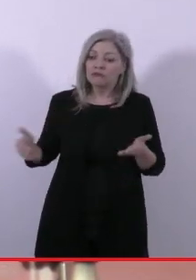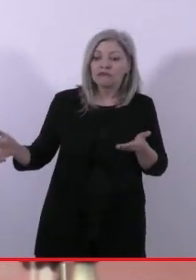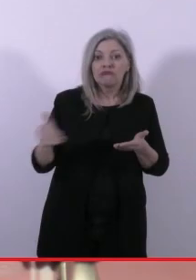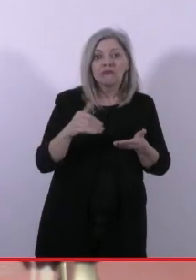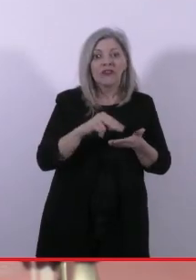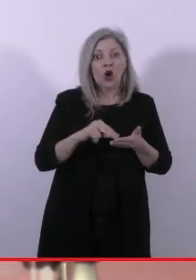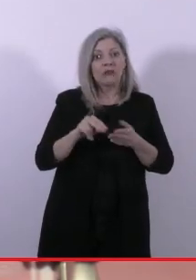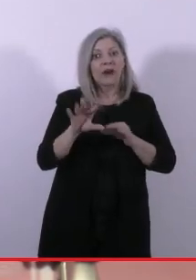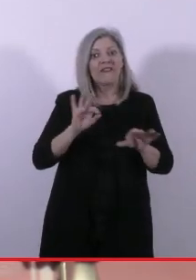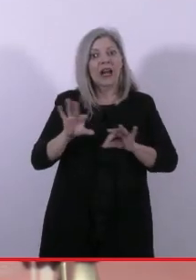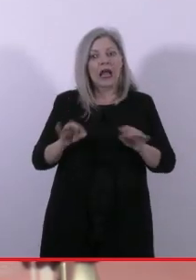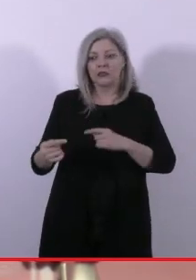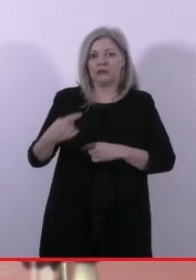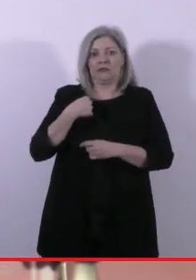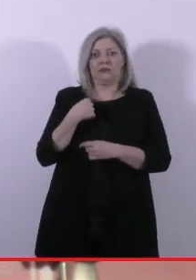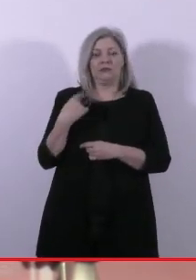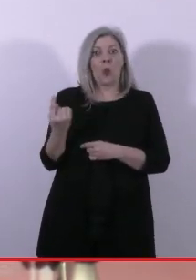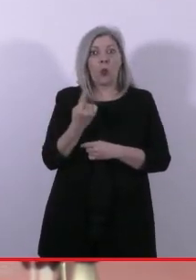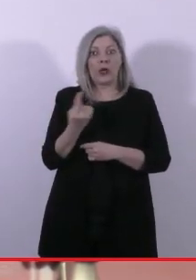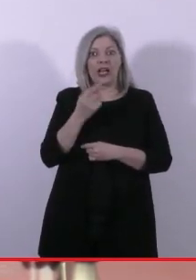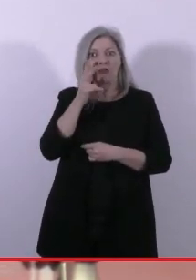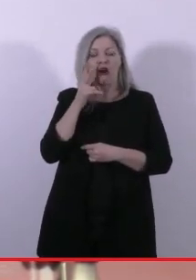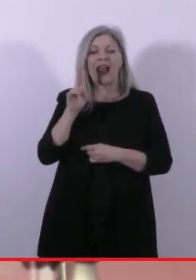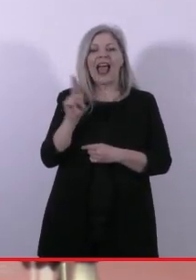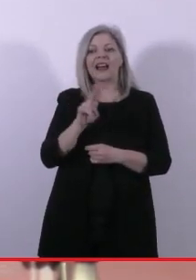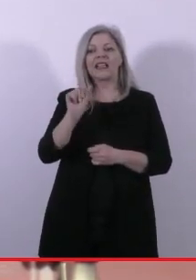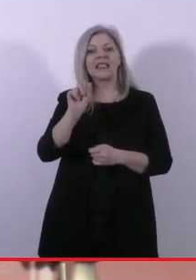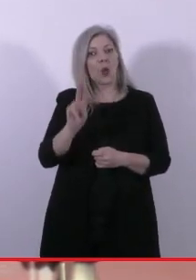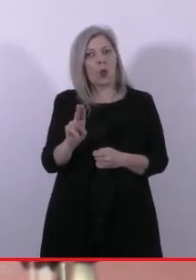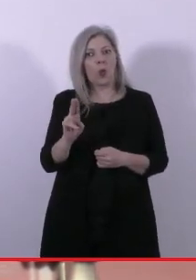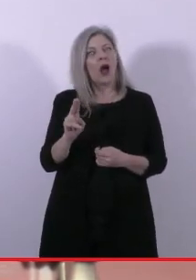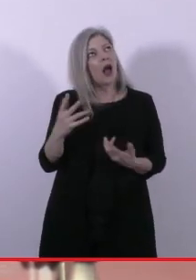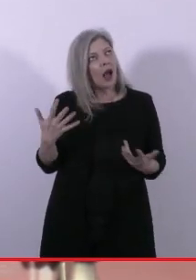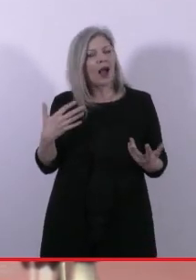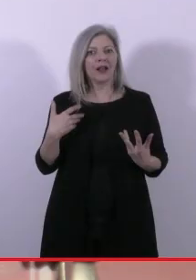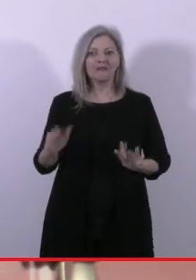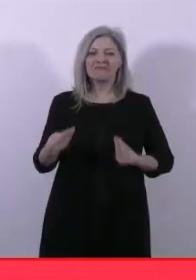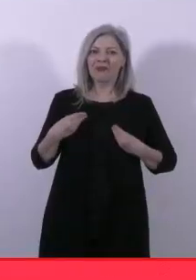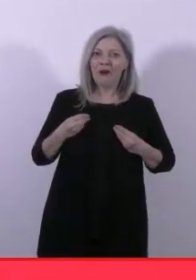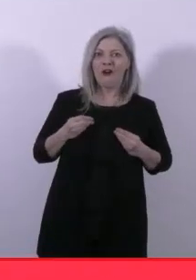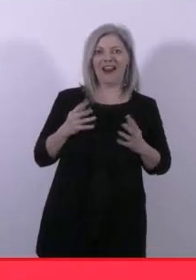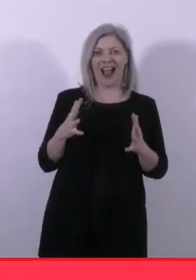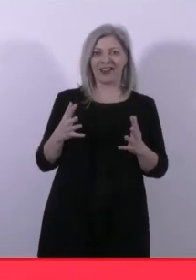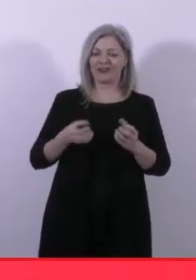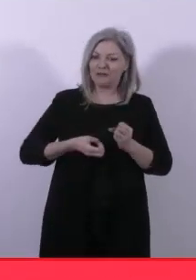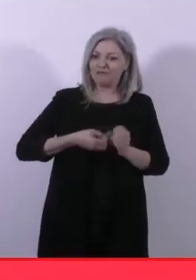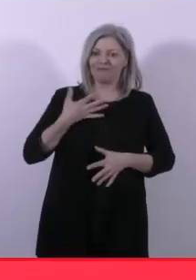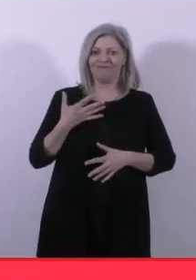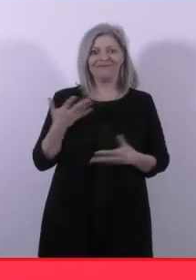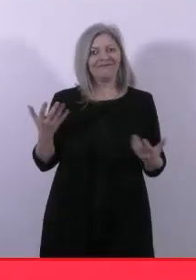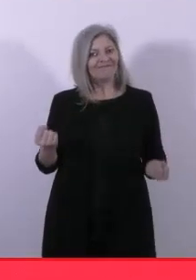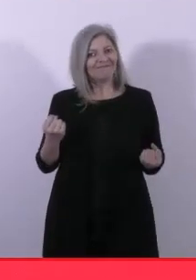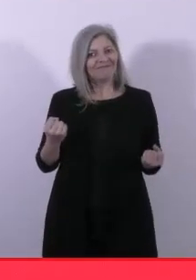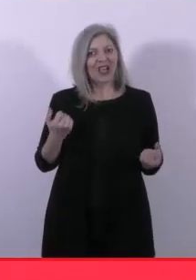CGIL, l'unica donna RSU. Questo mi dà coraggio, ma allo stesso tempo mi fa